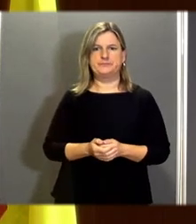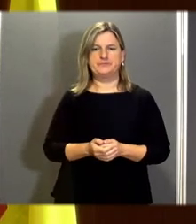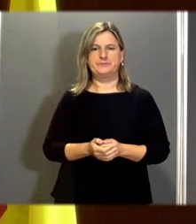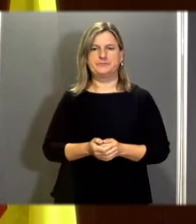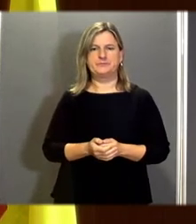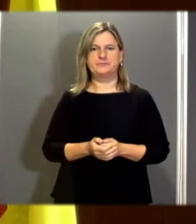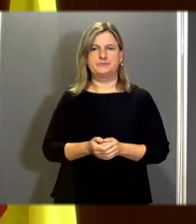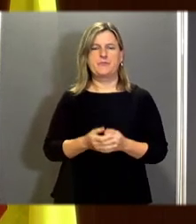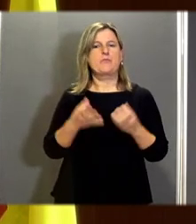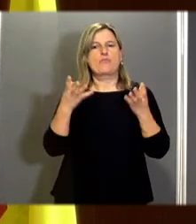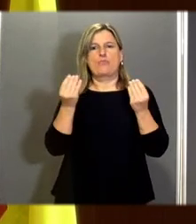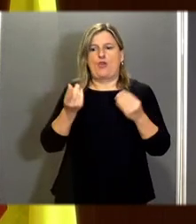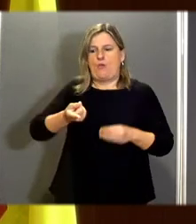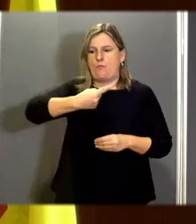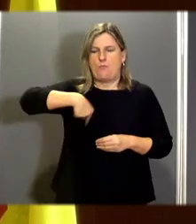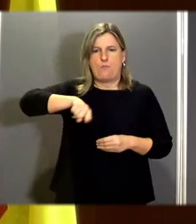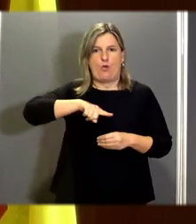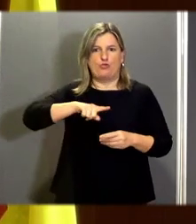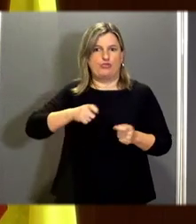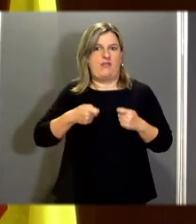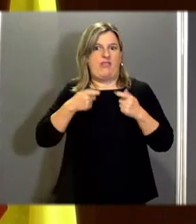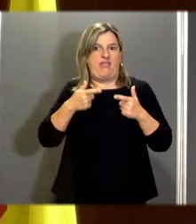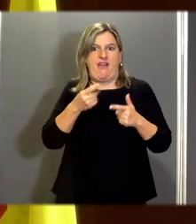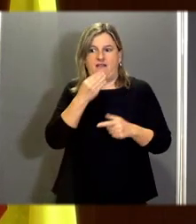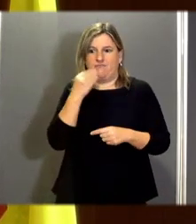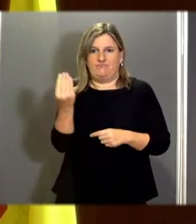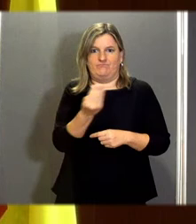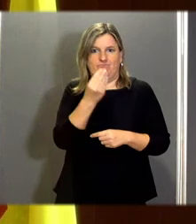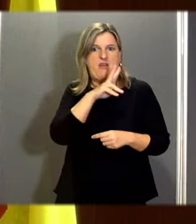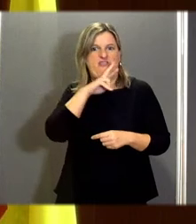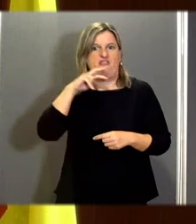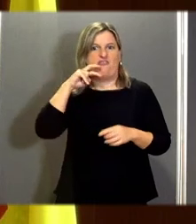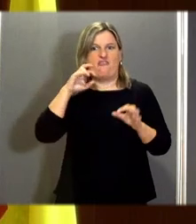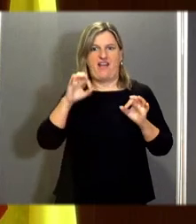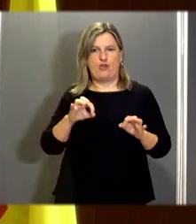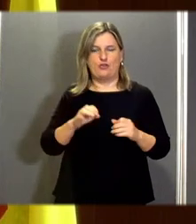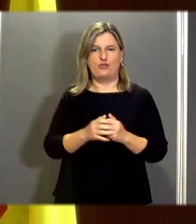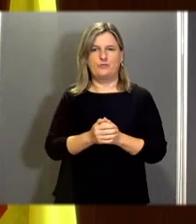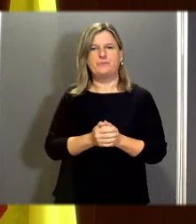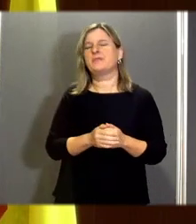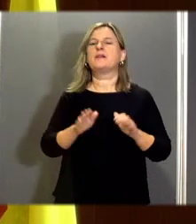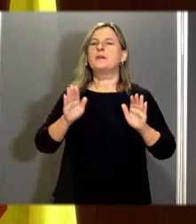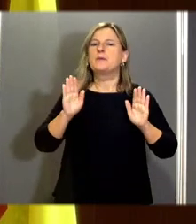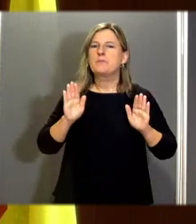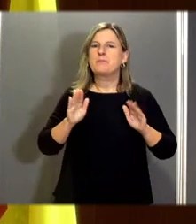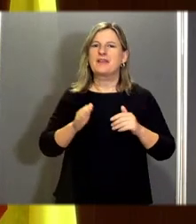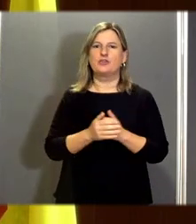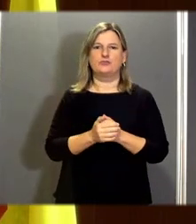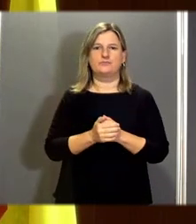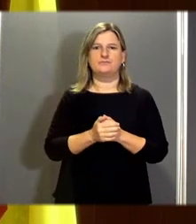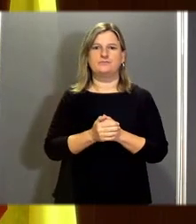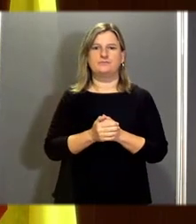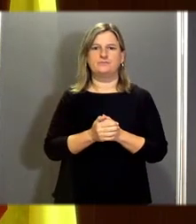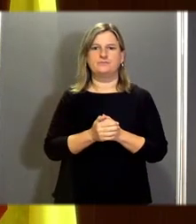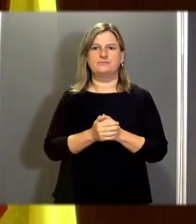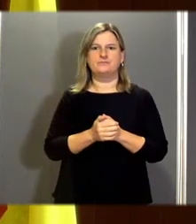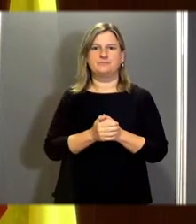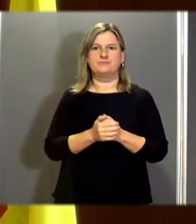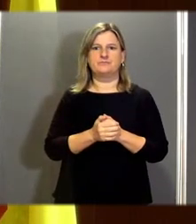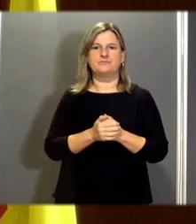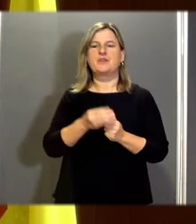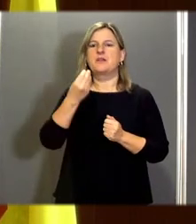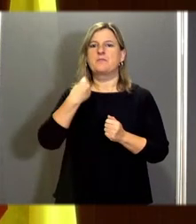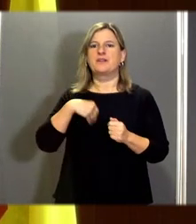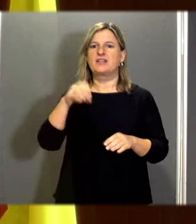Són moltes i molts i això ens enriqueix, i això és així. Ara bé, aquest acabament de